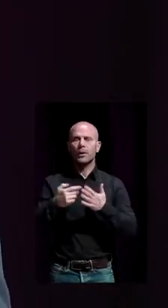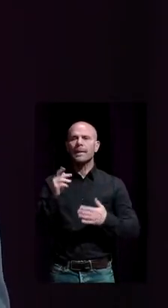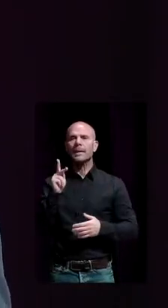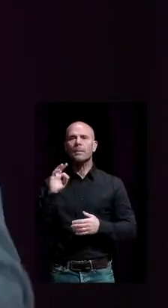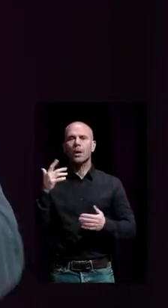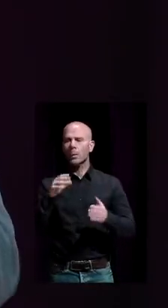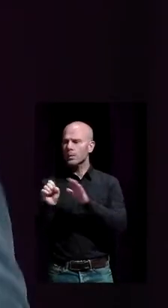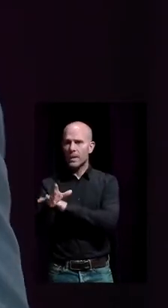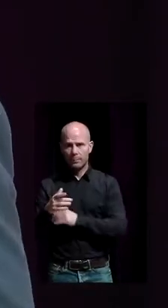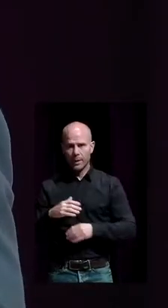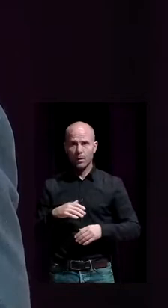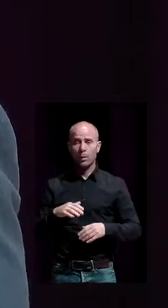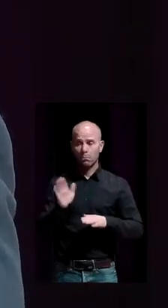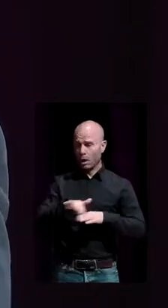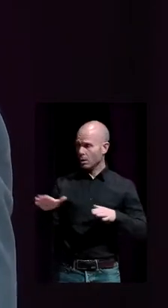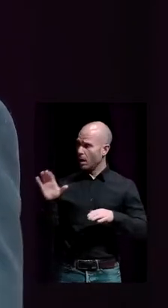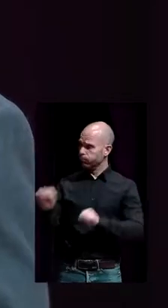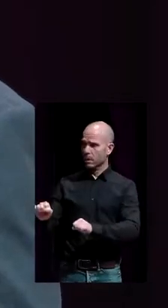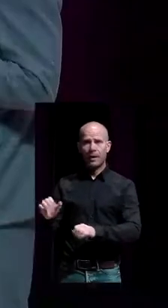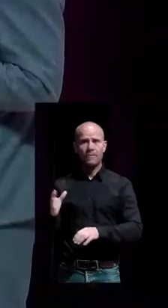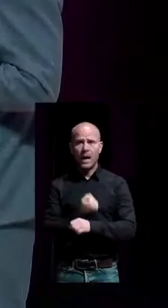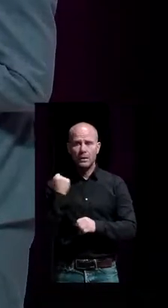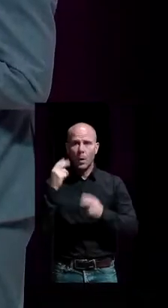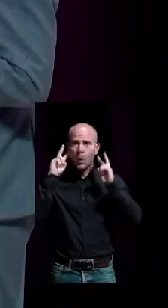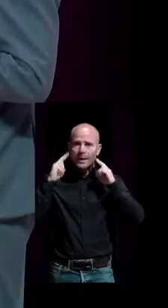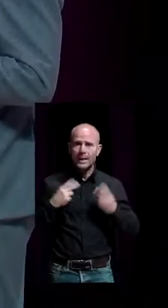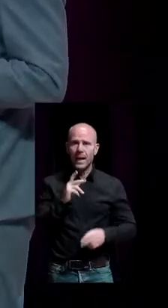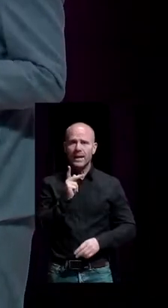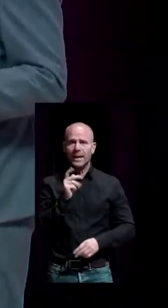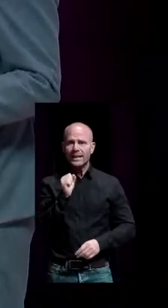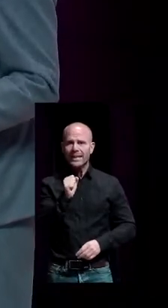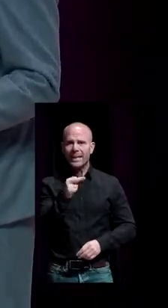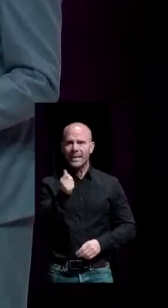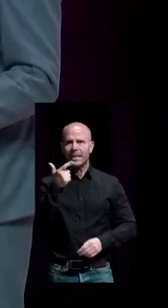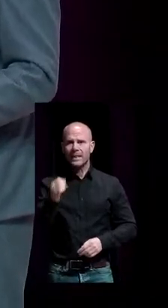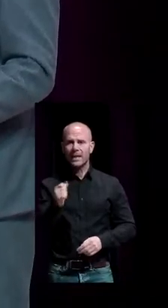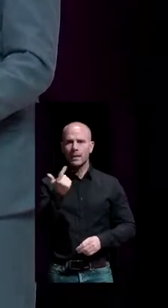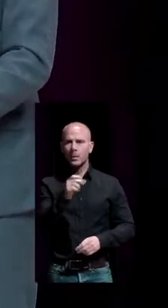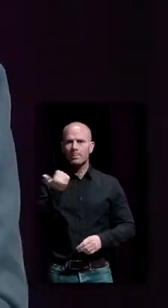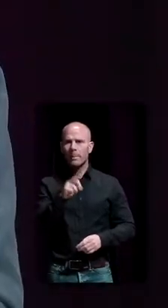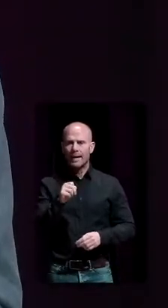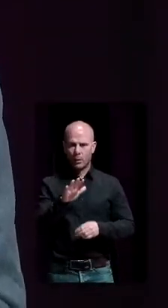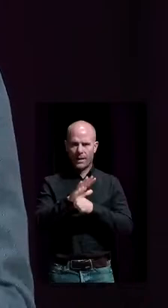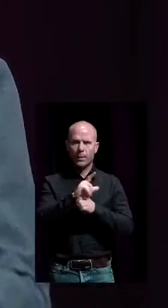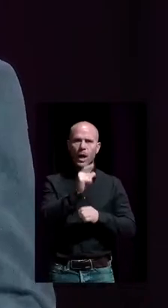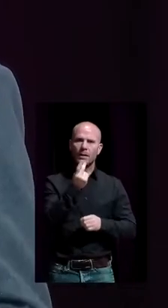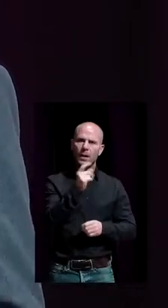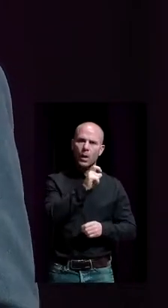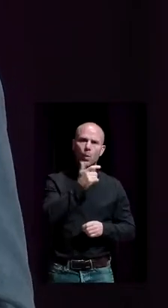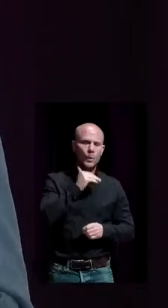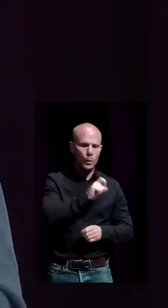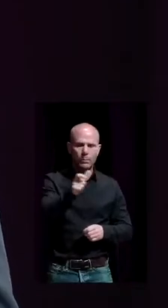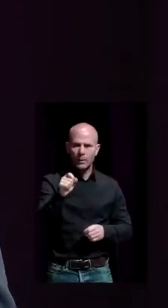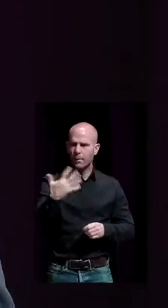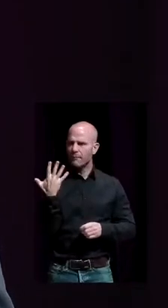vann. Och Greta Thunberg och 15 andra ungdomar för ett år sedan drog alltså 5 länder till klagomål